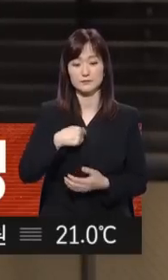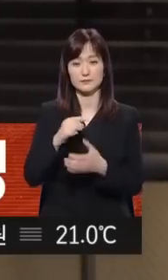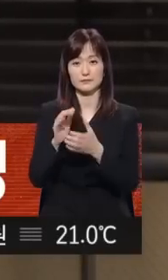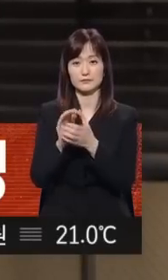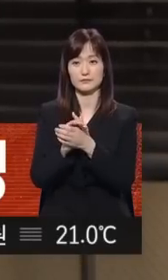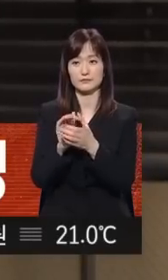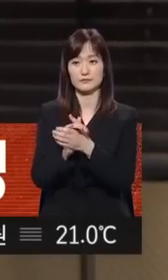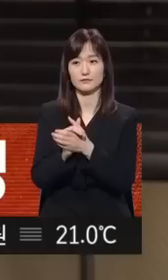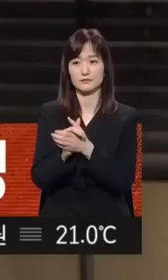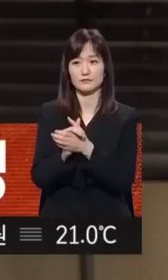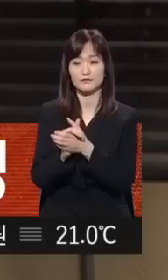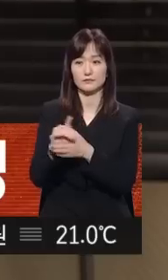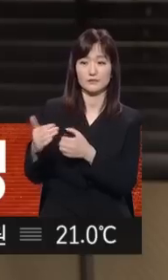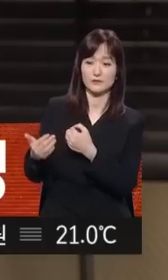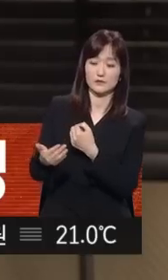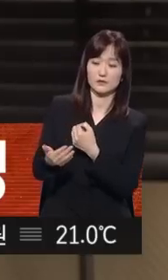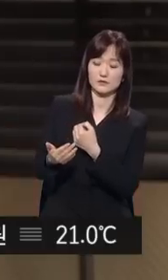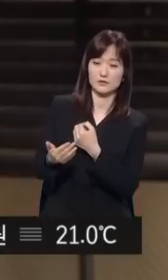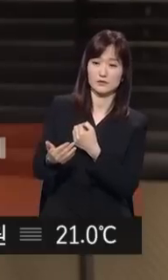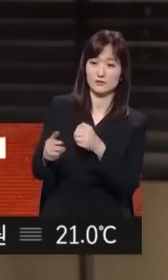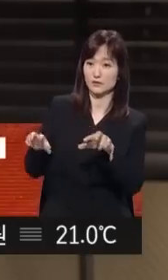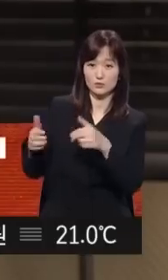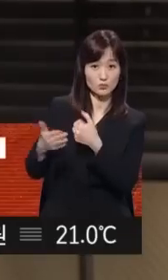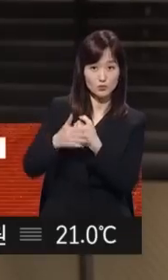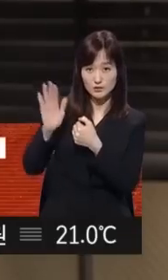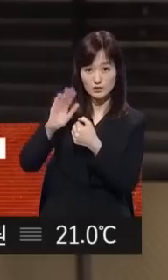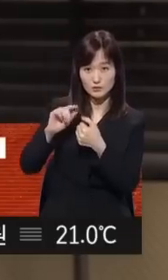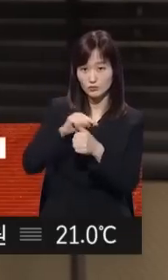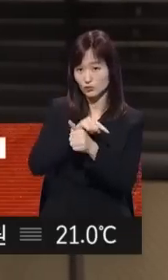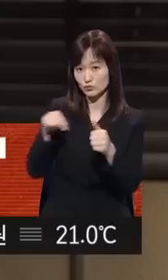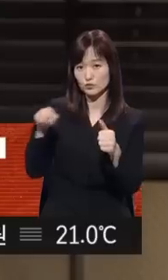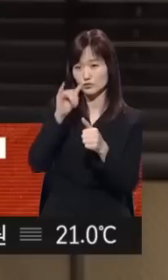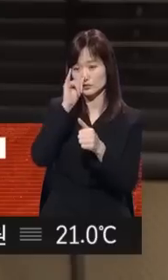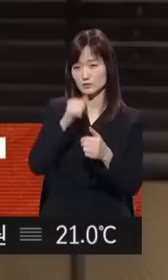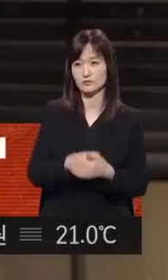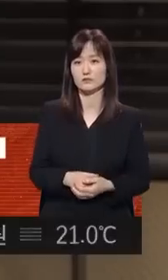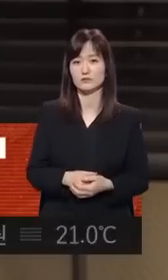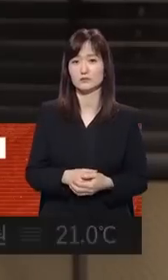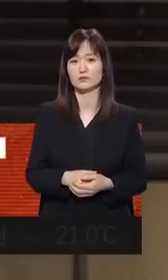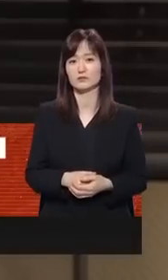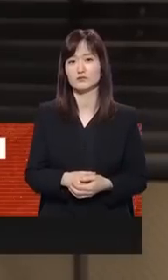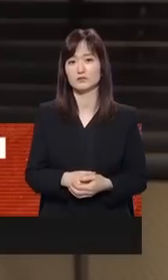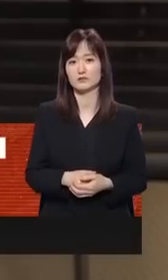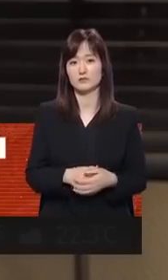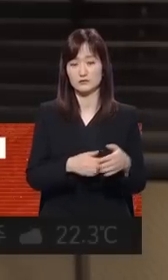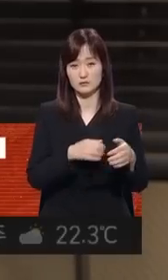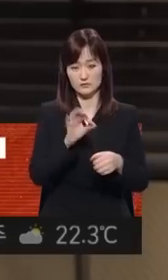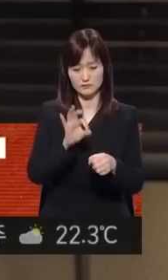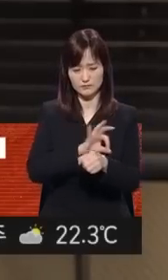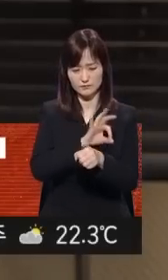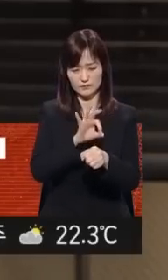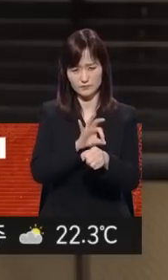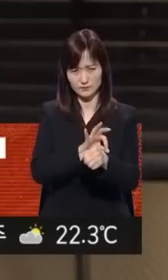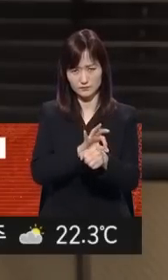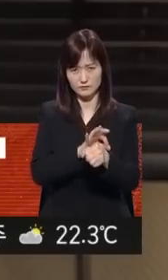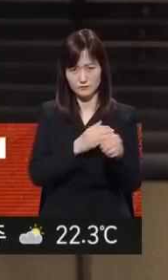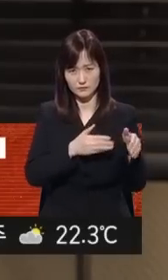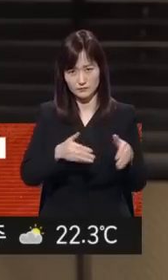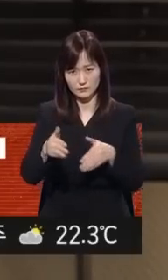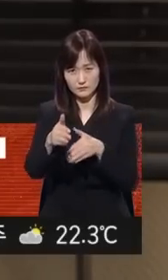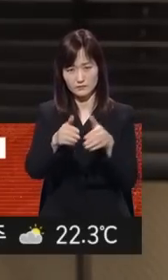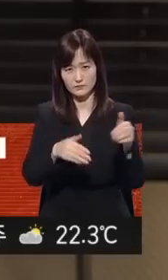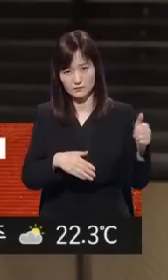친구가 지금 안 도와주면 죽을 수 있다이 10시간 동안 길을 가는 도중에 누구한테 붙잡혀 가지고 10시간